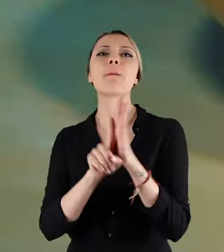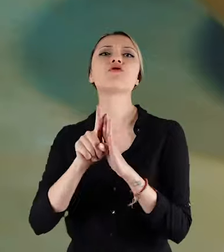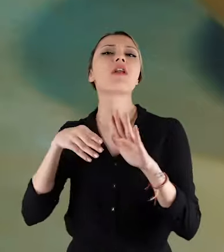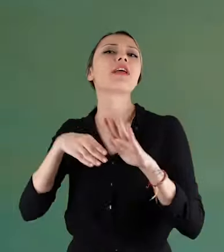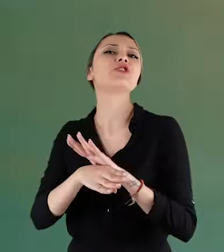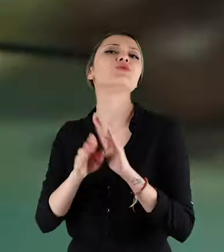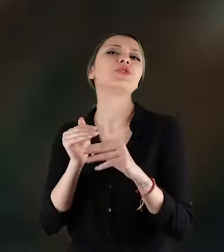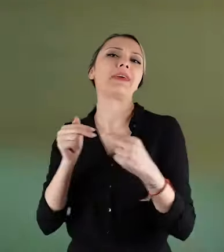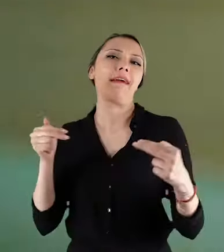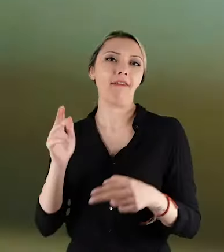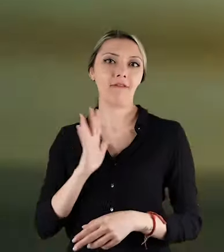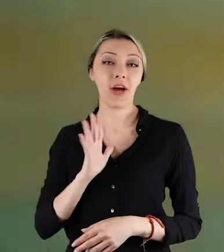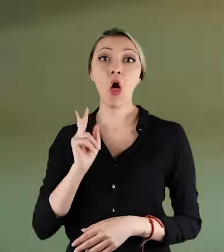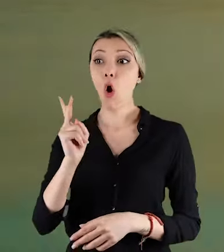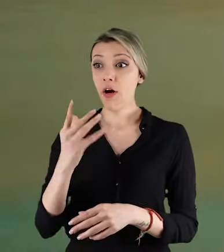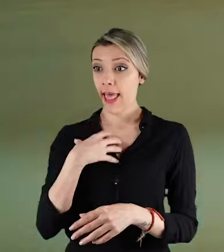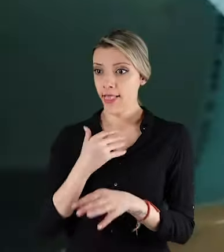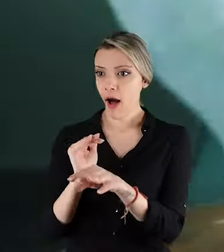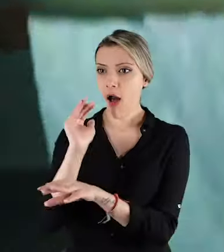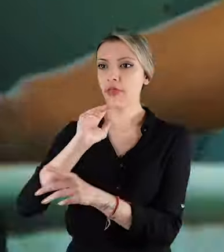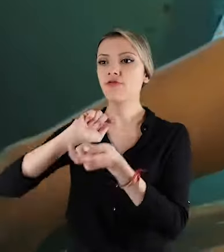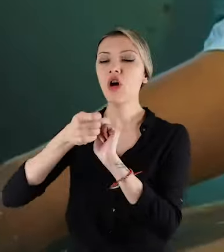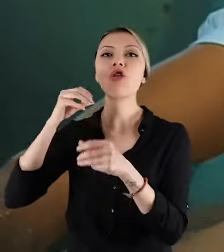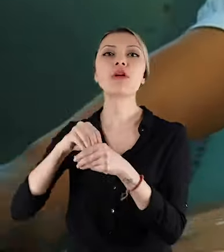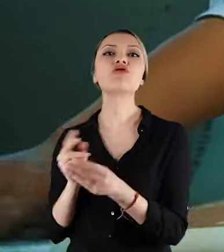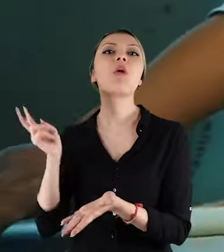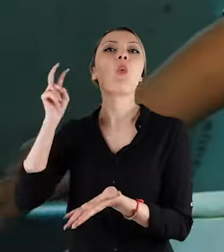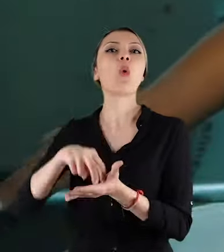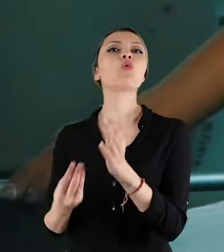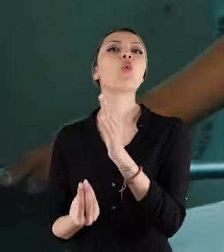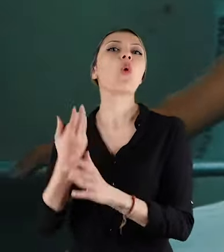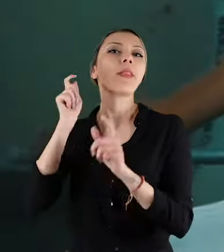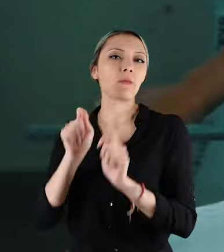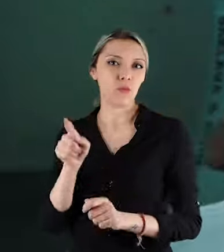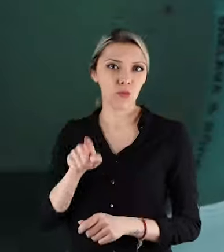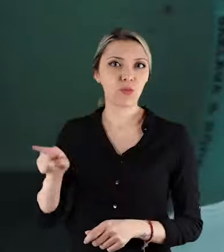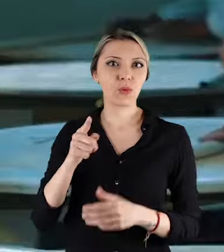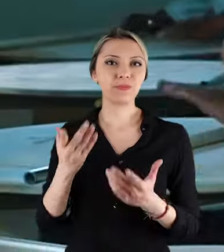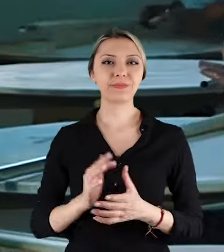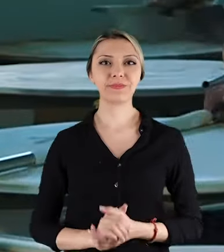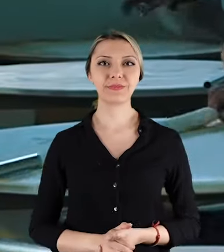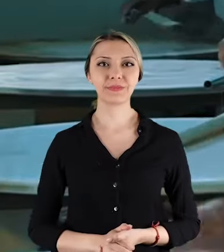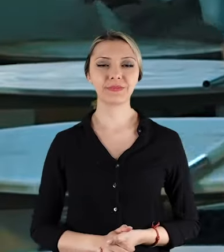ve çok girişimci hikayeleri var. Hayatlarında bir şeyleri değiştirmek için her sabah kalkıp o üretimhaneye giriyor.